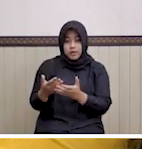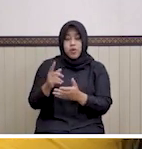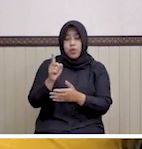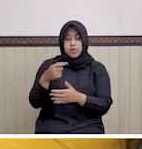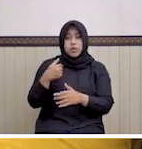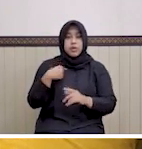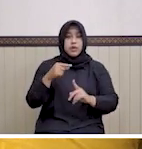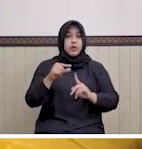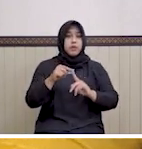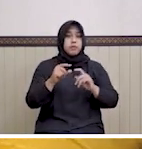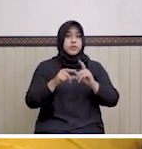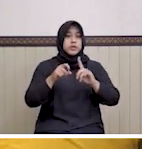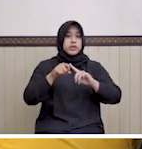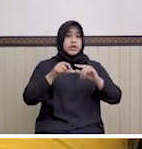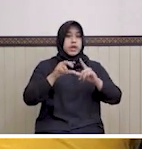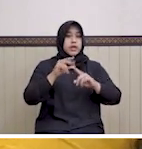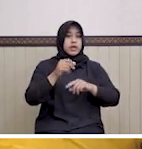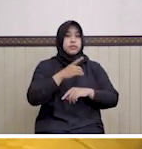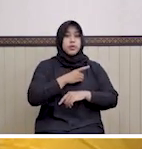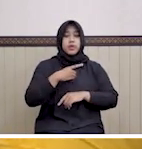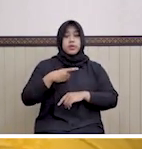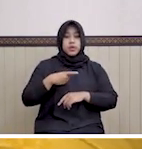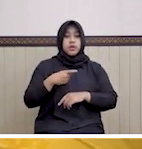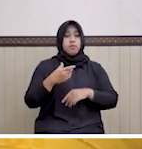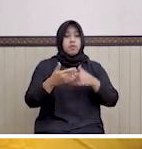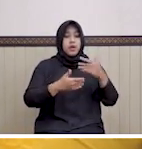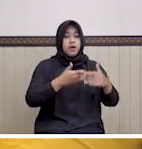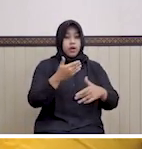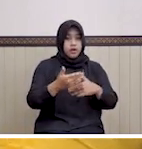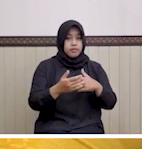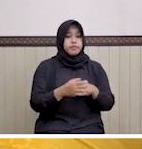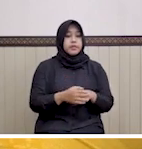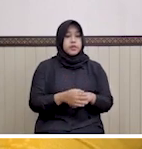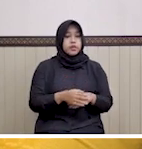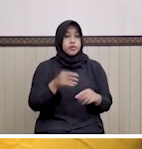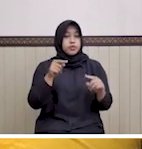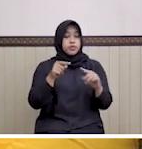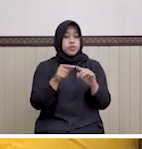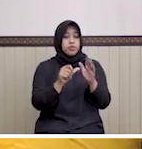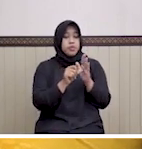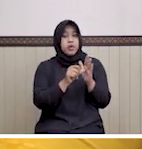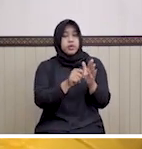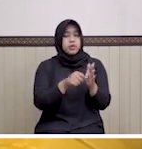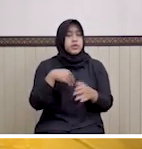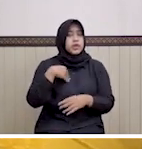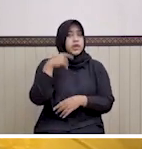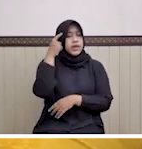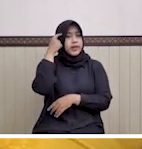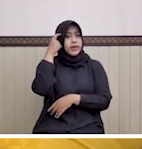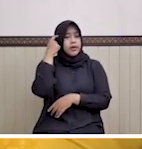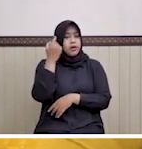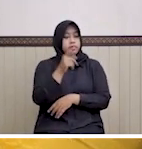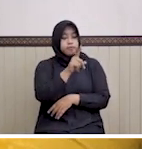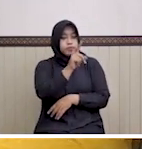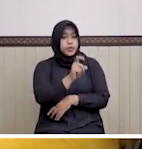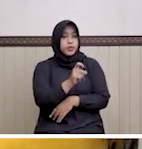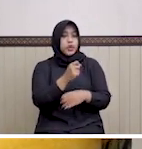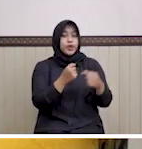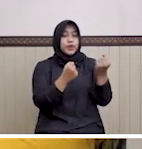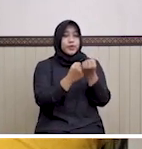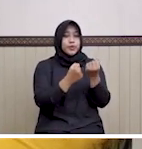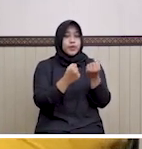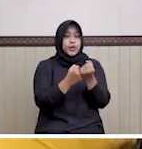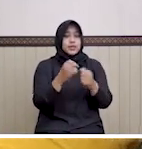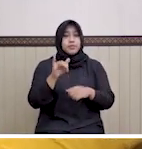psychiater yaitu yang untuk Penanganannya sekaligus untuk membantu ini kira-kira butuh dukungan